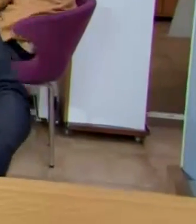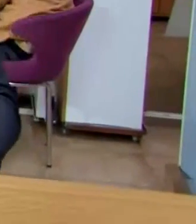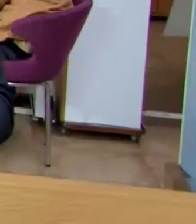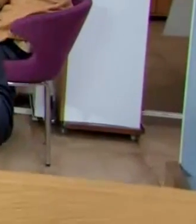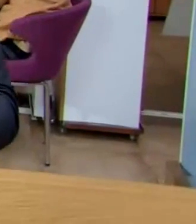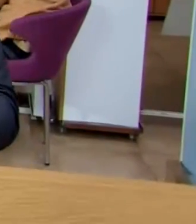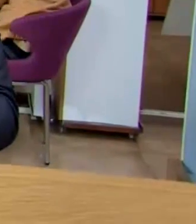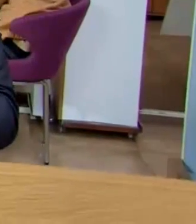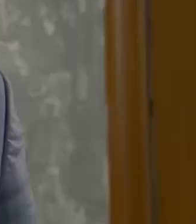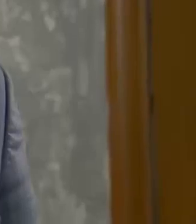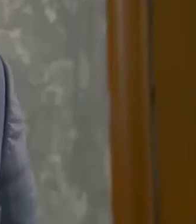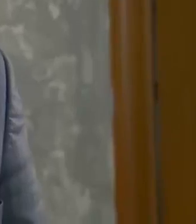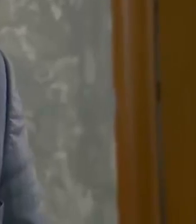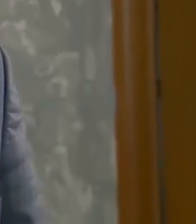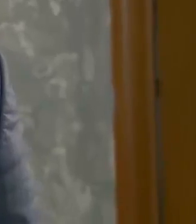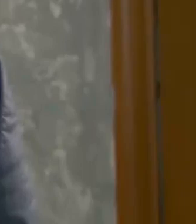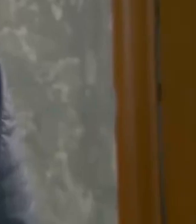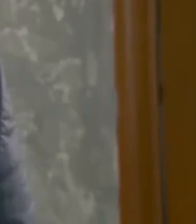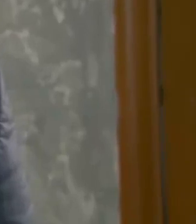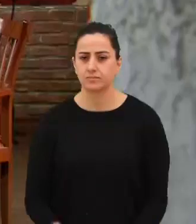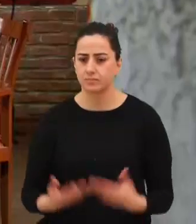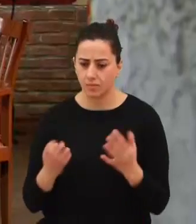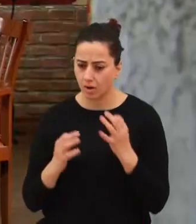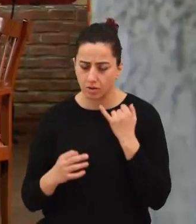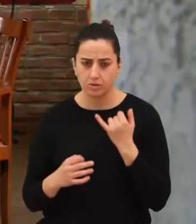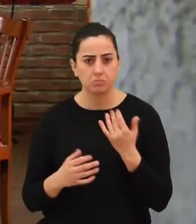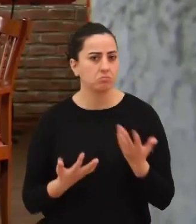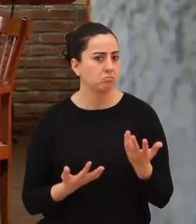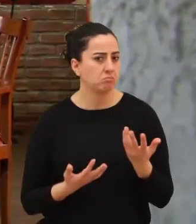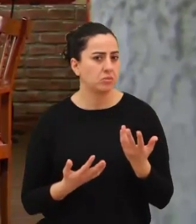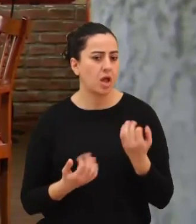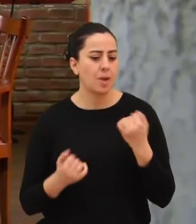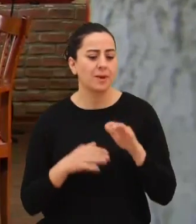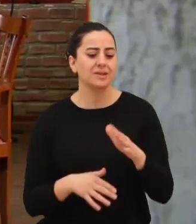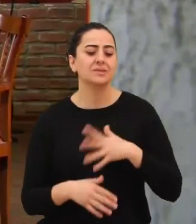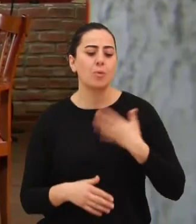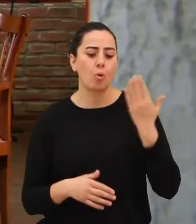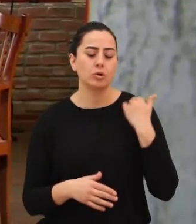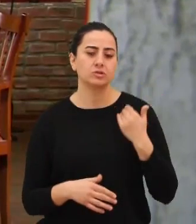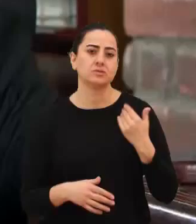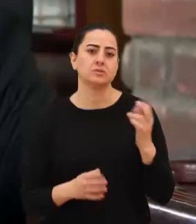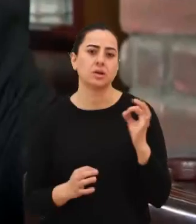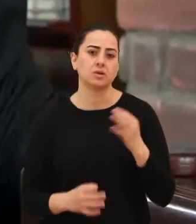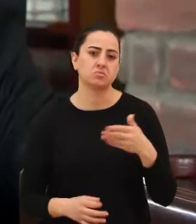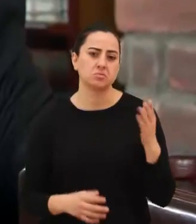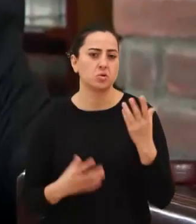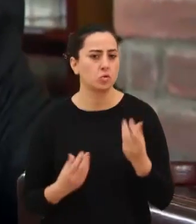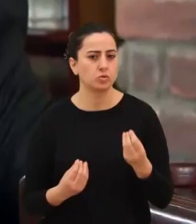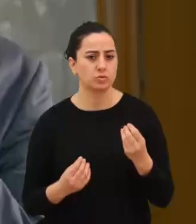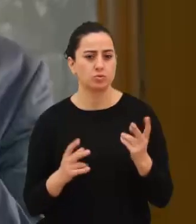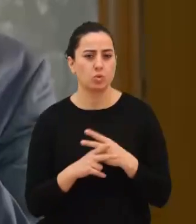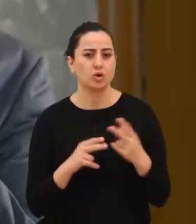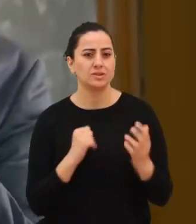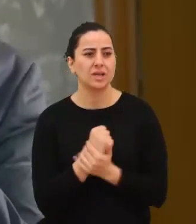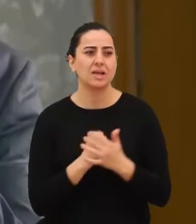Ceylan Caddesi, 15. Erken aramadım abi. Bilmiyorum, trafiğe takılmamak için erken çıkacağım dedi. Galiba polise